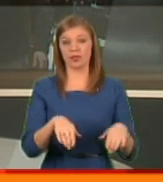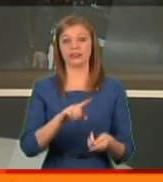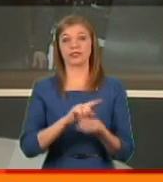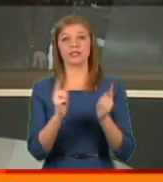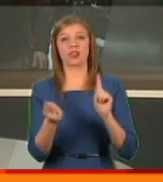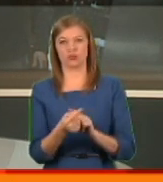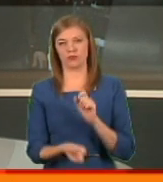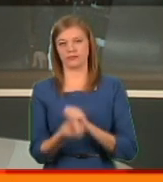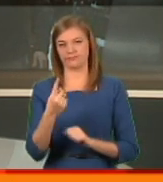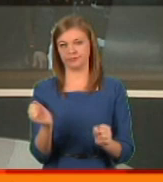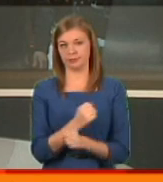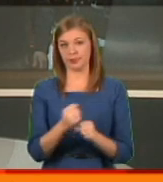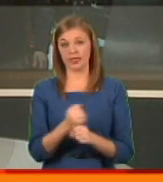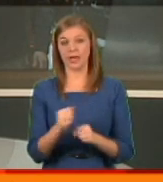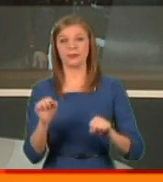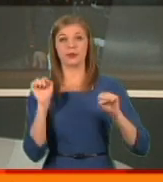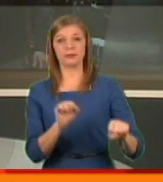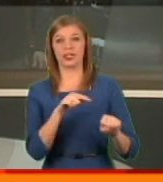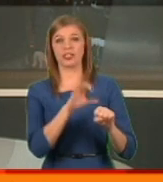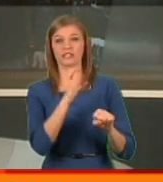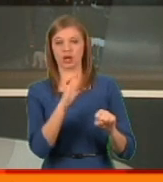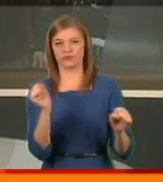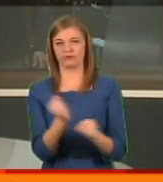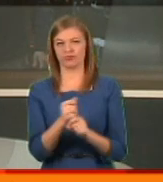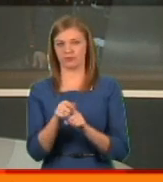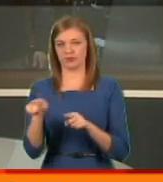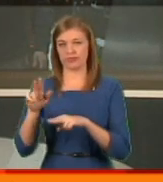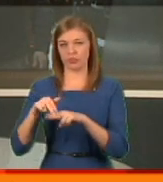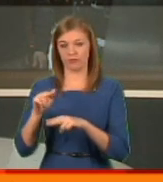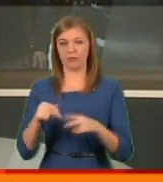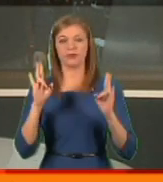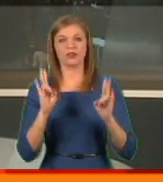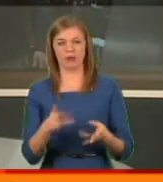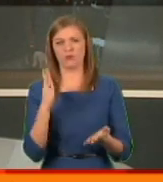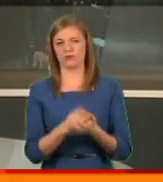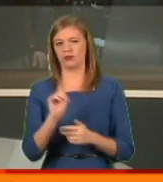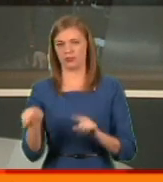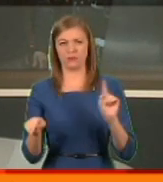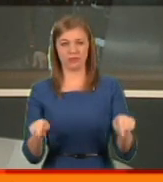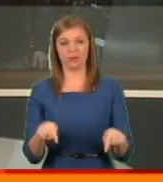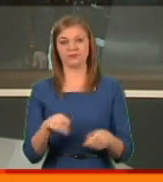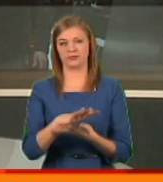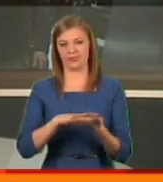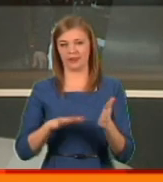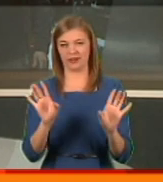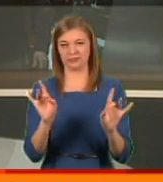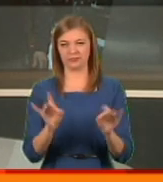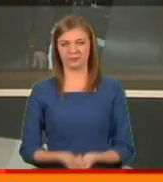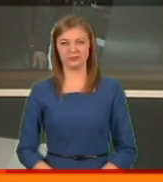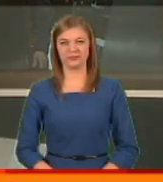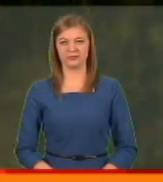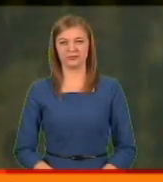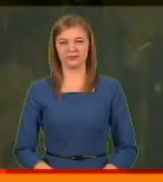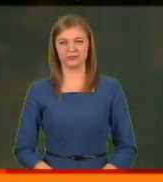Натомість сталася бійка. Прихильники Саакашвілі побилися із силовиками, травмовані є з обох боків. Ірина Драбок детальніше.